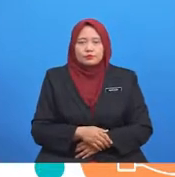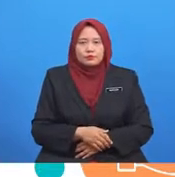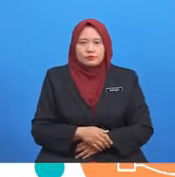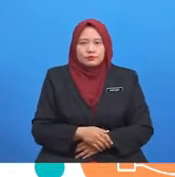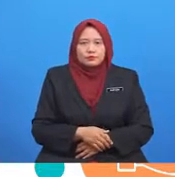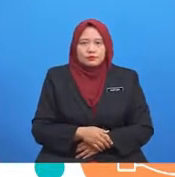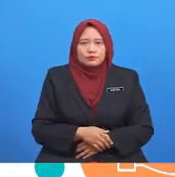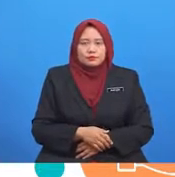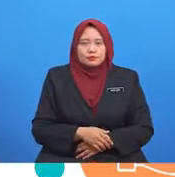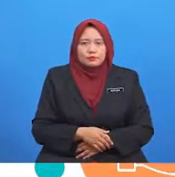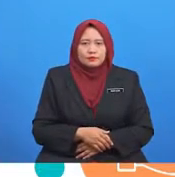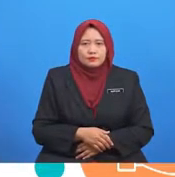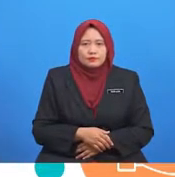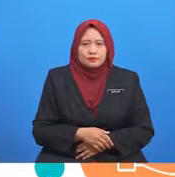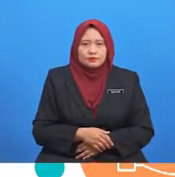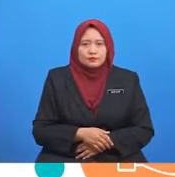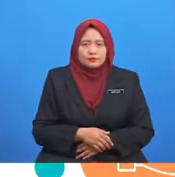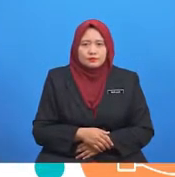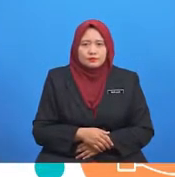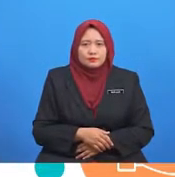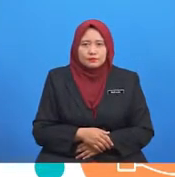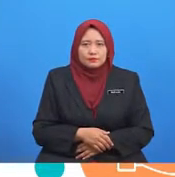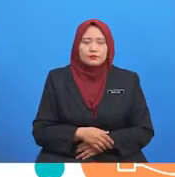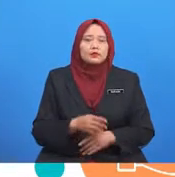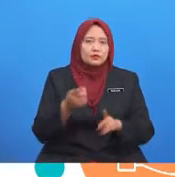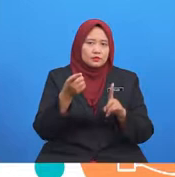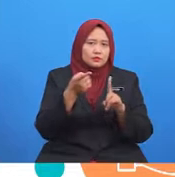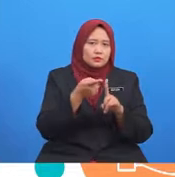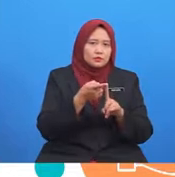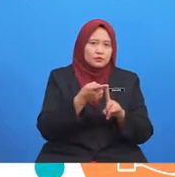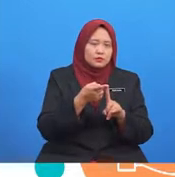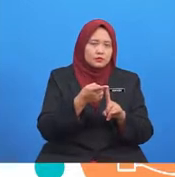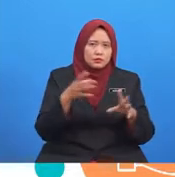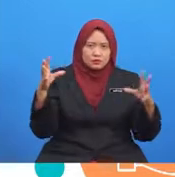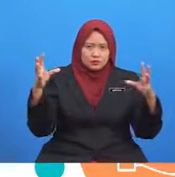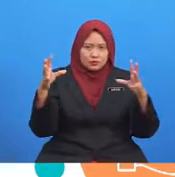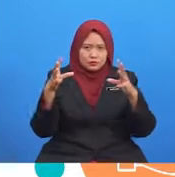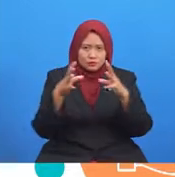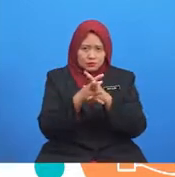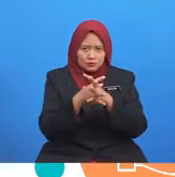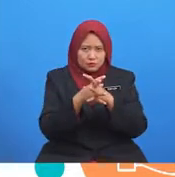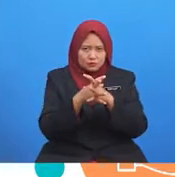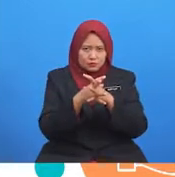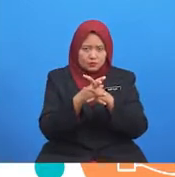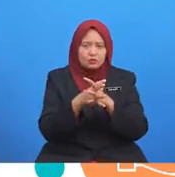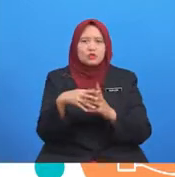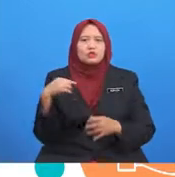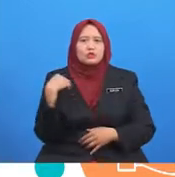empat gabungan idea ini, kita kemudiannya akan memilih satu gabungan yang paling sesuai.